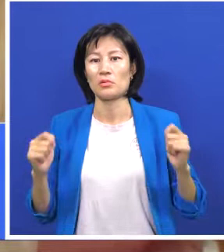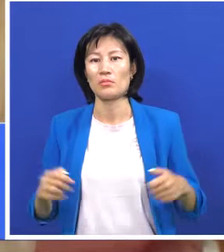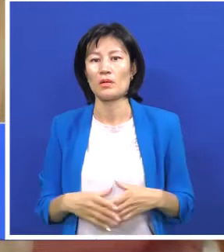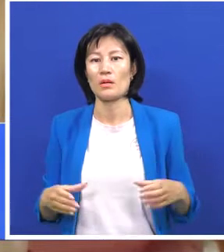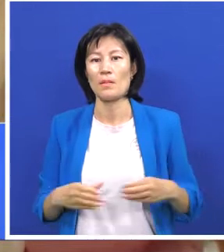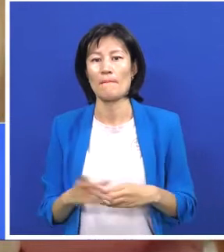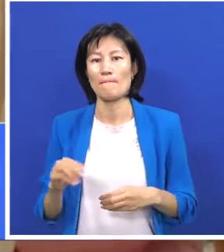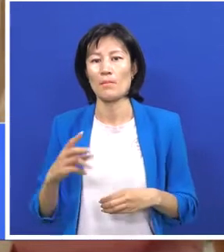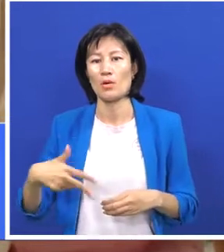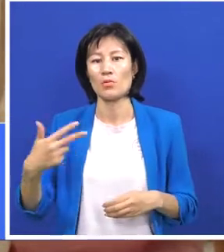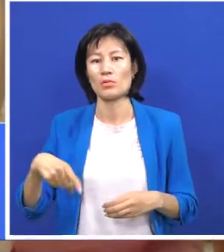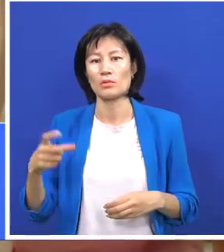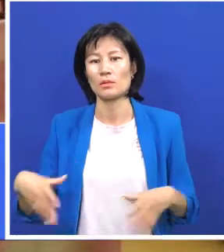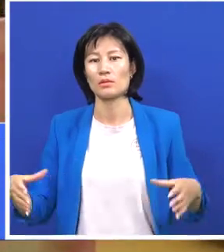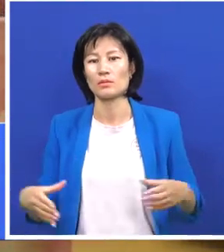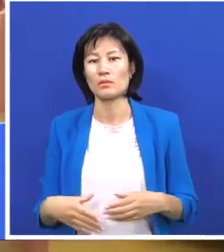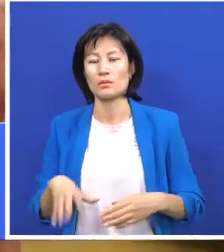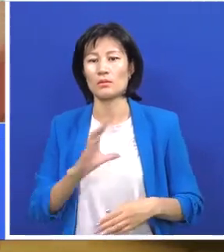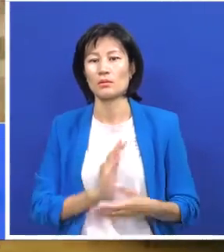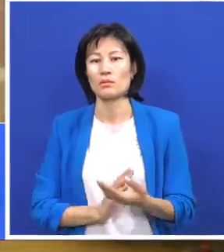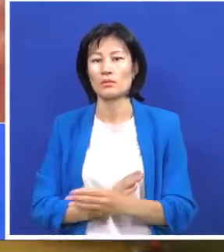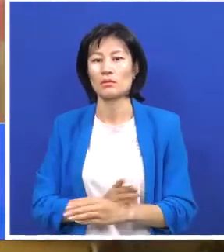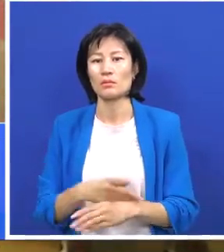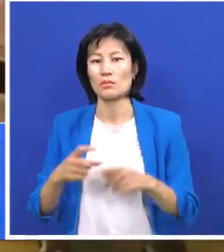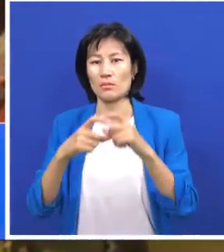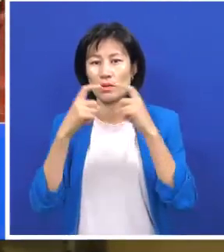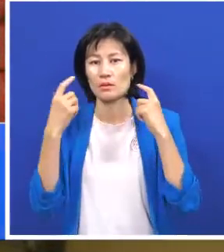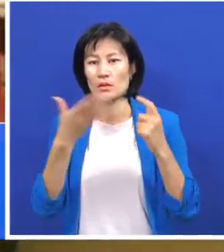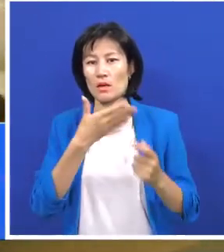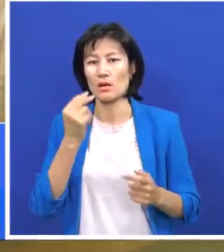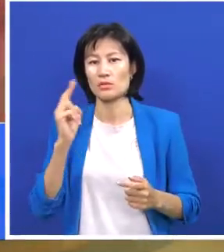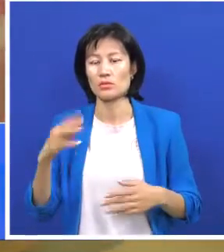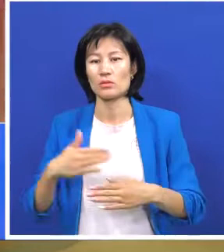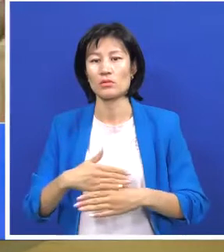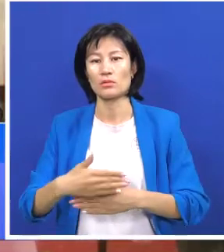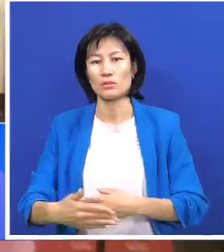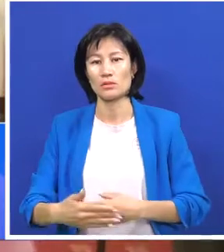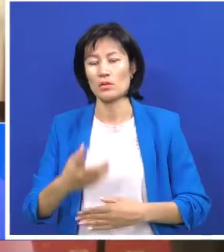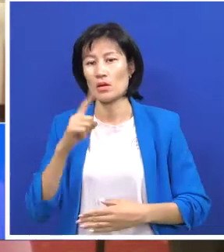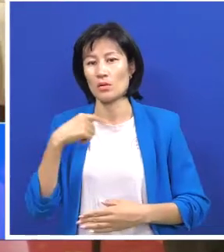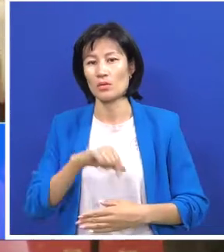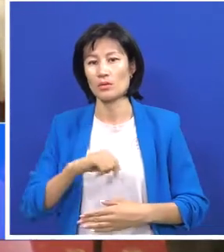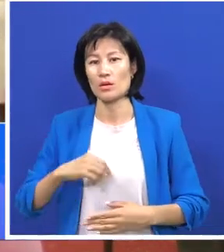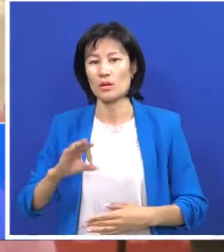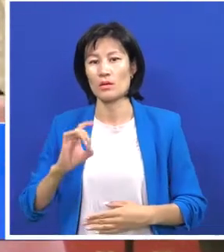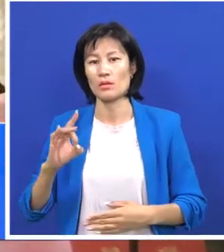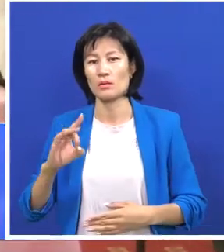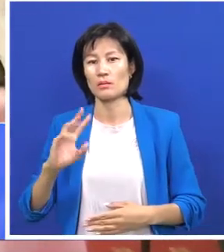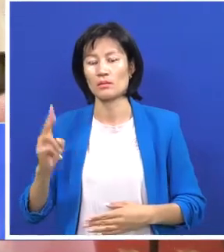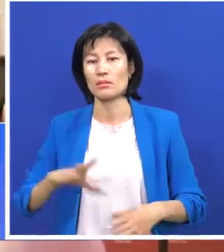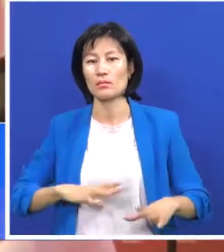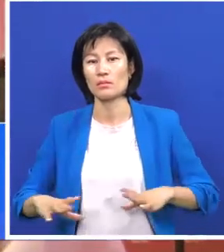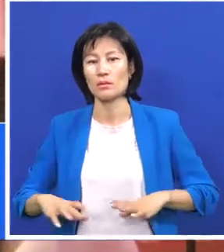бас қосуға 30-дан астам адам шақырған. Қонақтардың ешбірі бетперде тақпаған, арақашықтық туралы айтудың өзі артық. Бұл өрескел